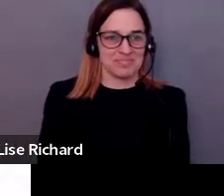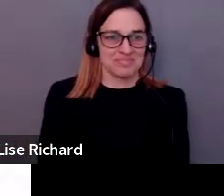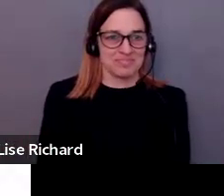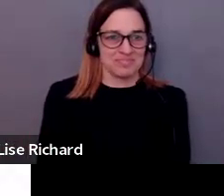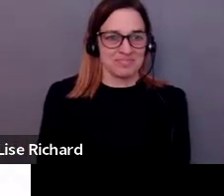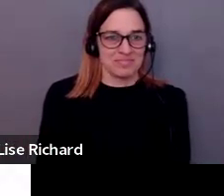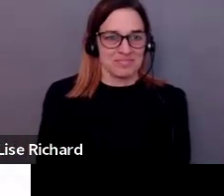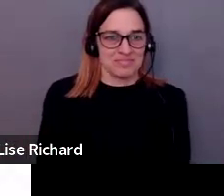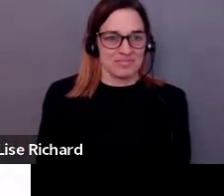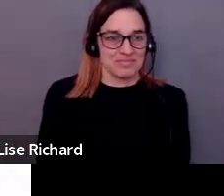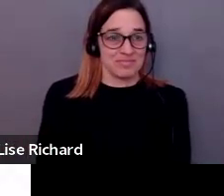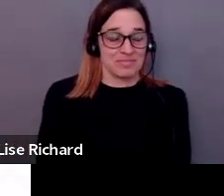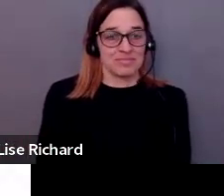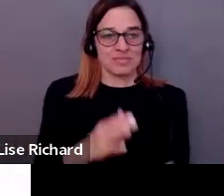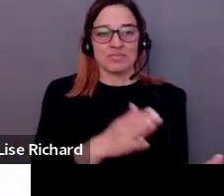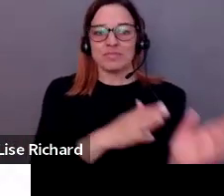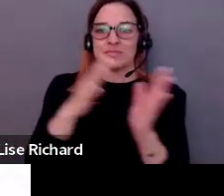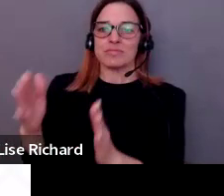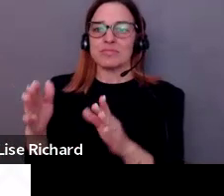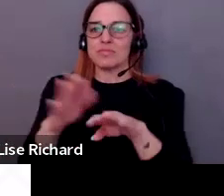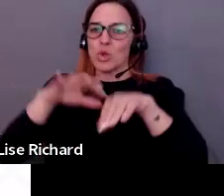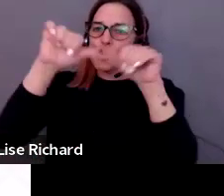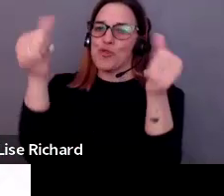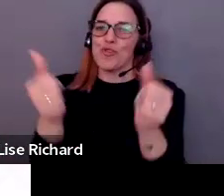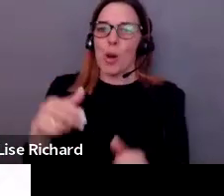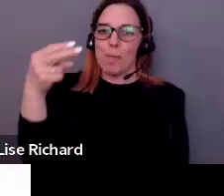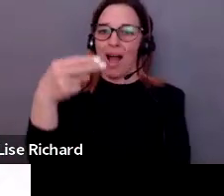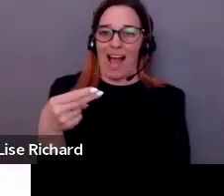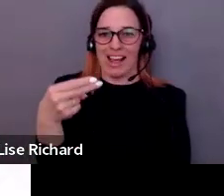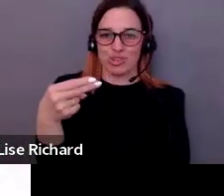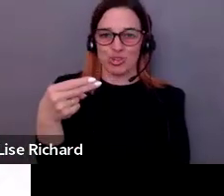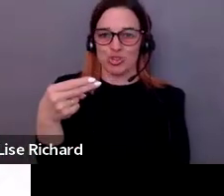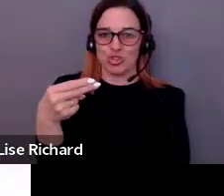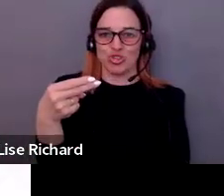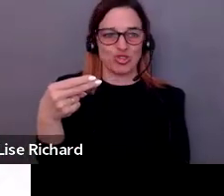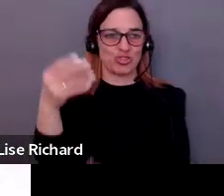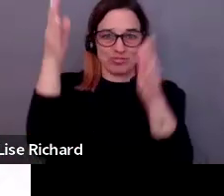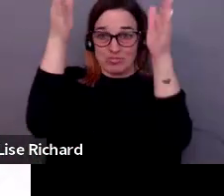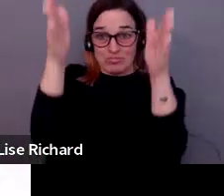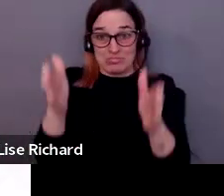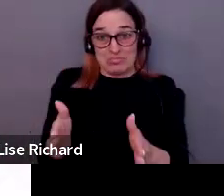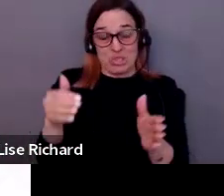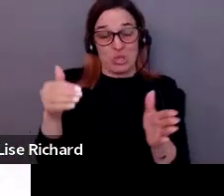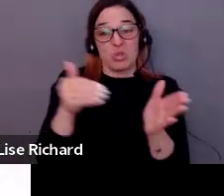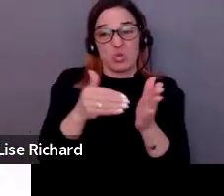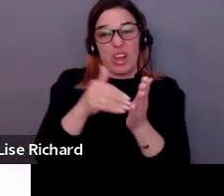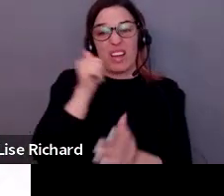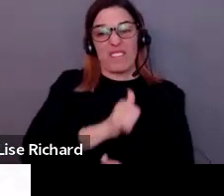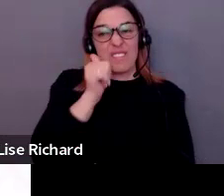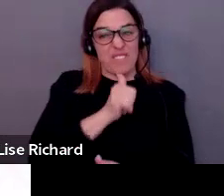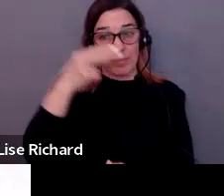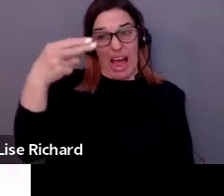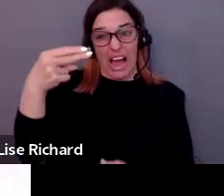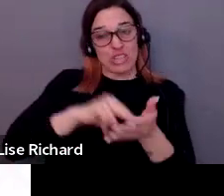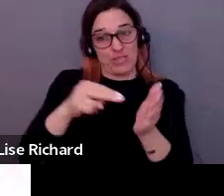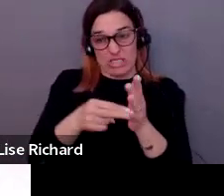Ensuite, la morphologie en H. C'est souvent des filles qui ont peu de poitrine, peu de fesses, c'est des